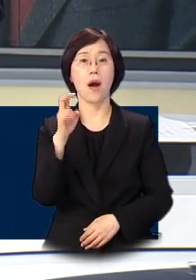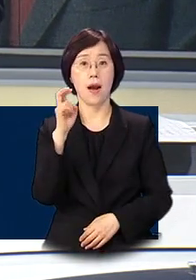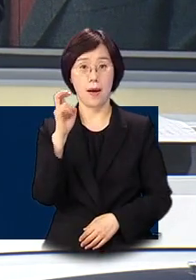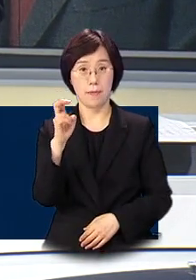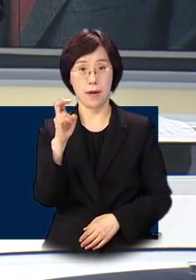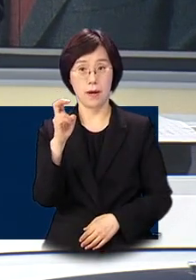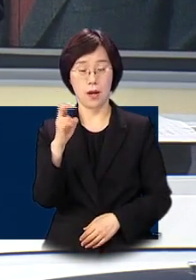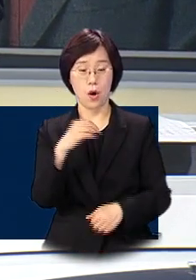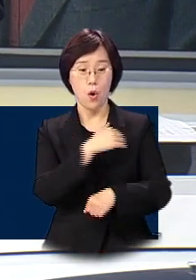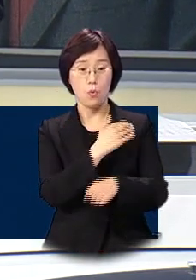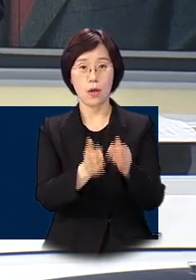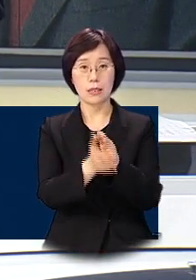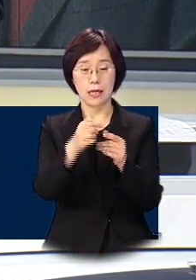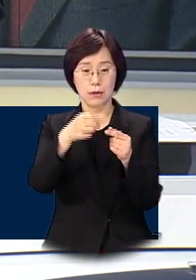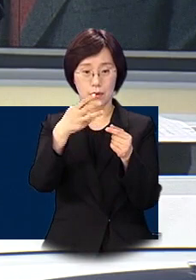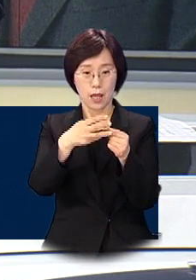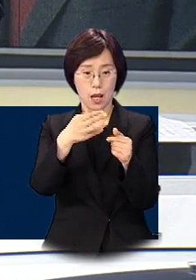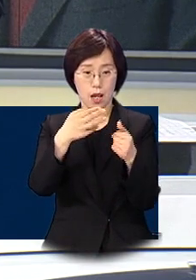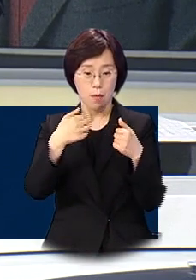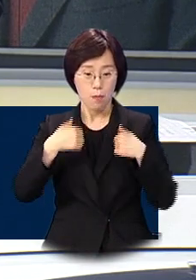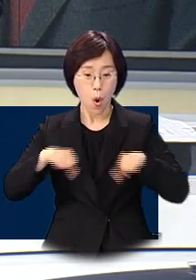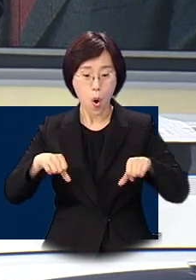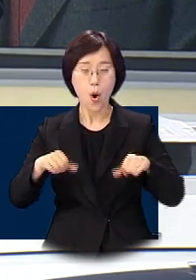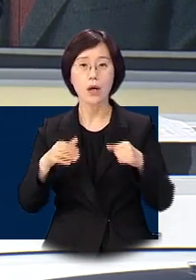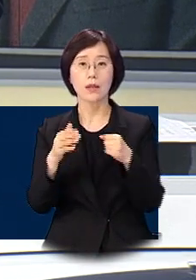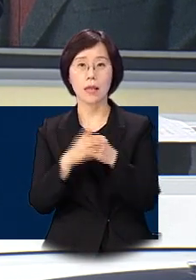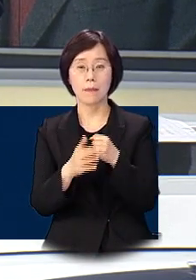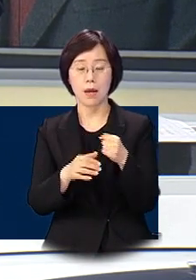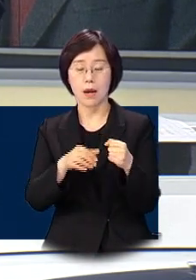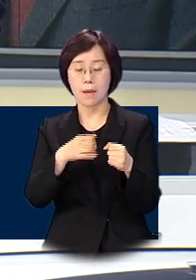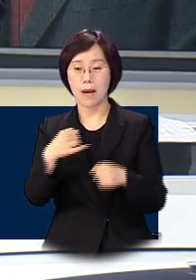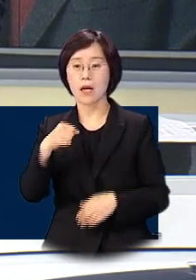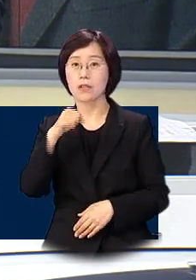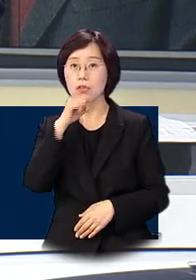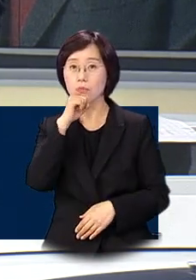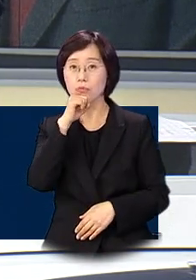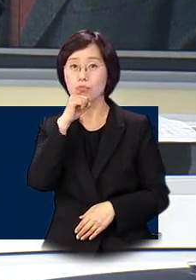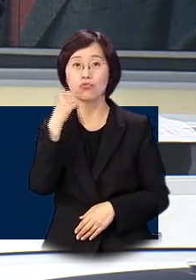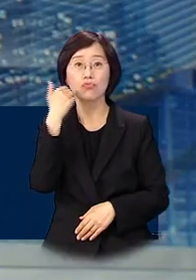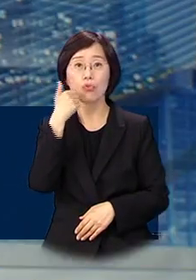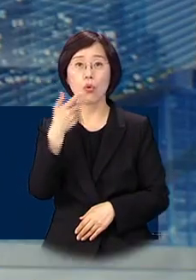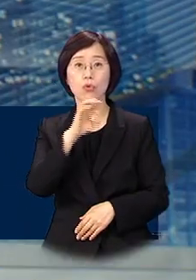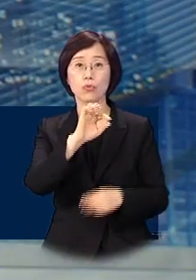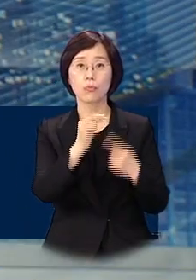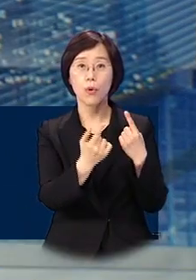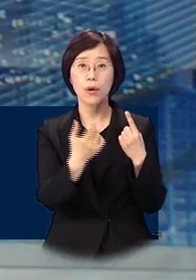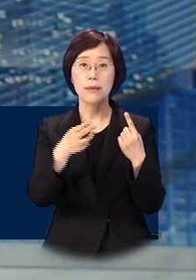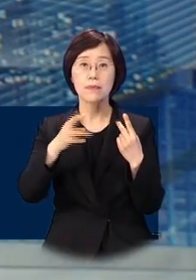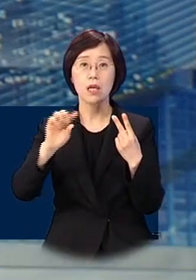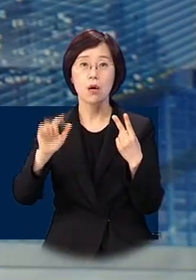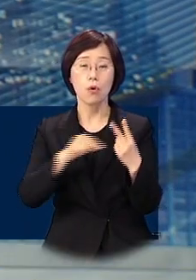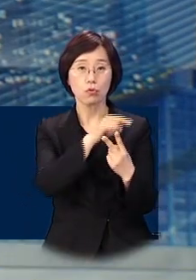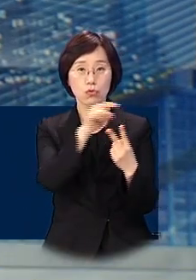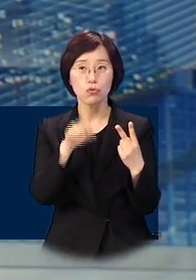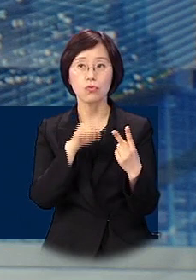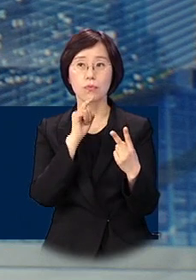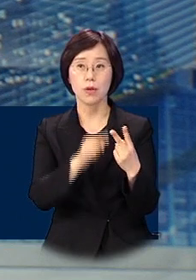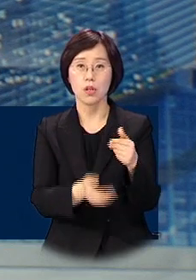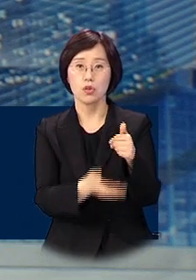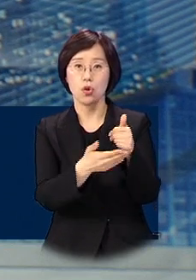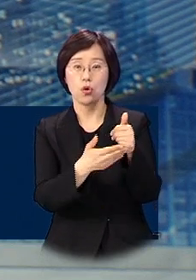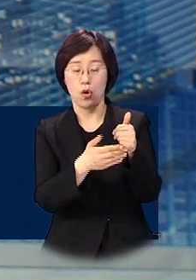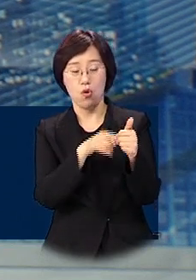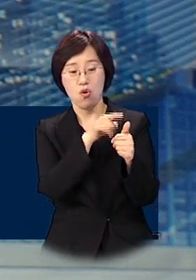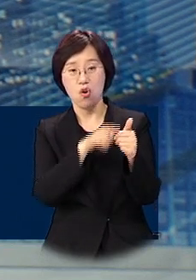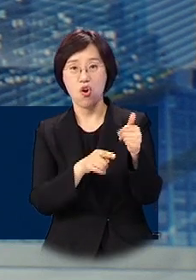같습니다. 권 시장이 3선 도전을 접으면서요. 우선 페널티 논란을 빚은 홍준표 의원과 김재원 전 최고위원이 공천